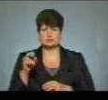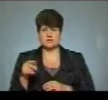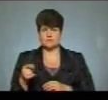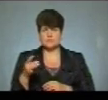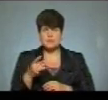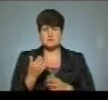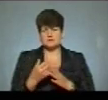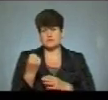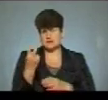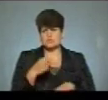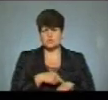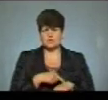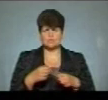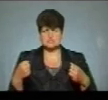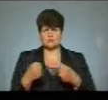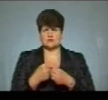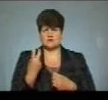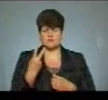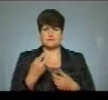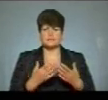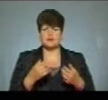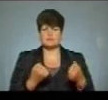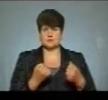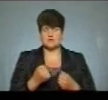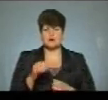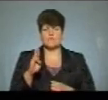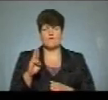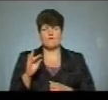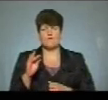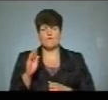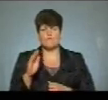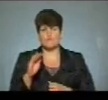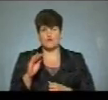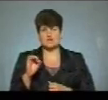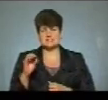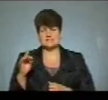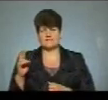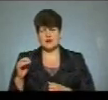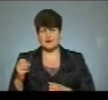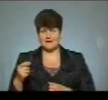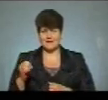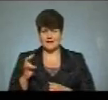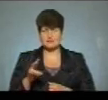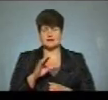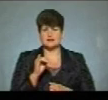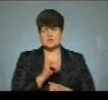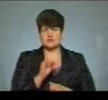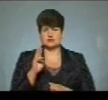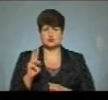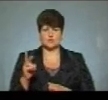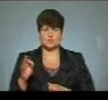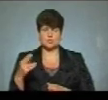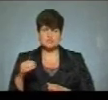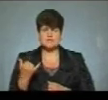Близько 12-ї години тут зіткнулися автомобіль «Шкода» та автомобіль «Фольксваген», повідомив патрульний поліцейський Віталій Косовський. Зараз на місці